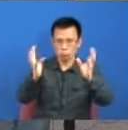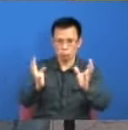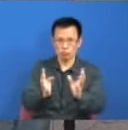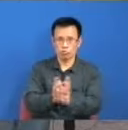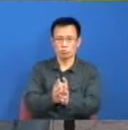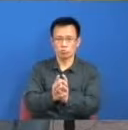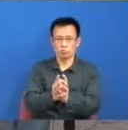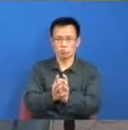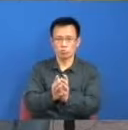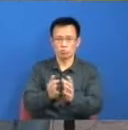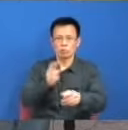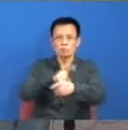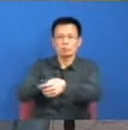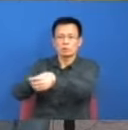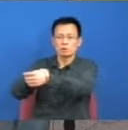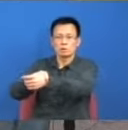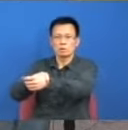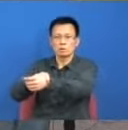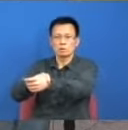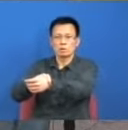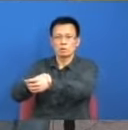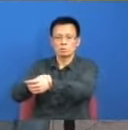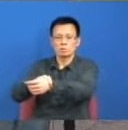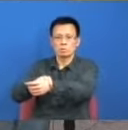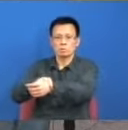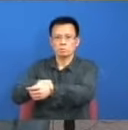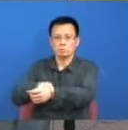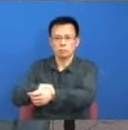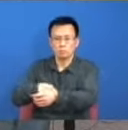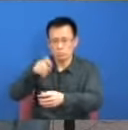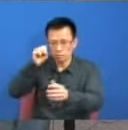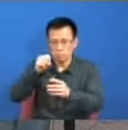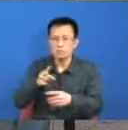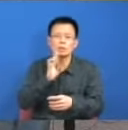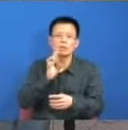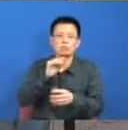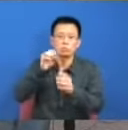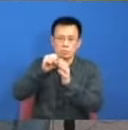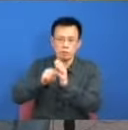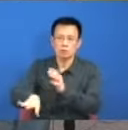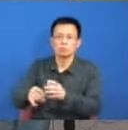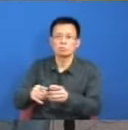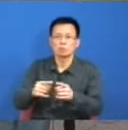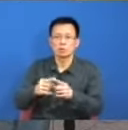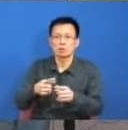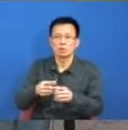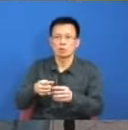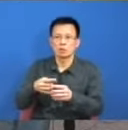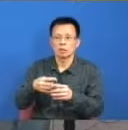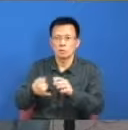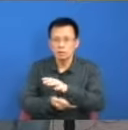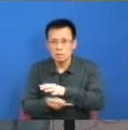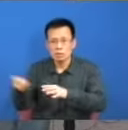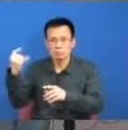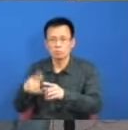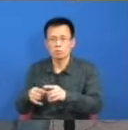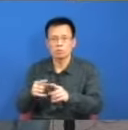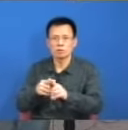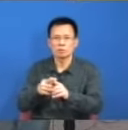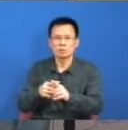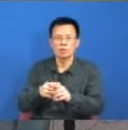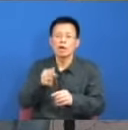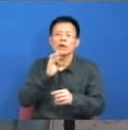咁即係如果有 個 有漏網嗰啲係即係係潛逃人士嚟嘅咯喎。 點